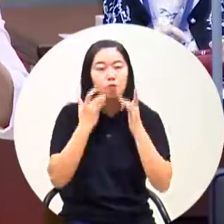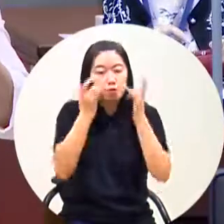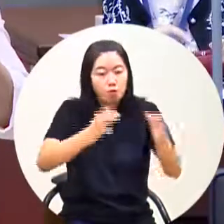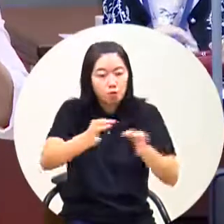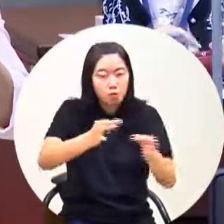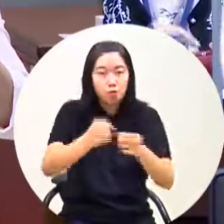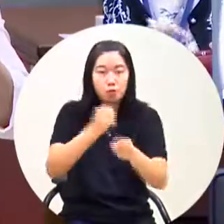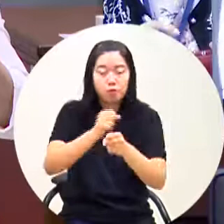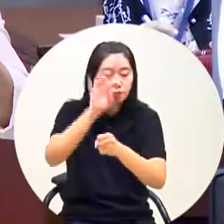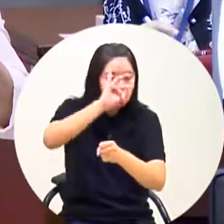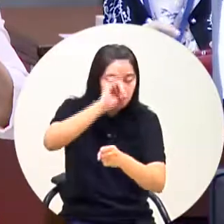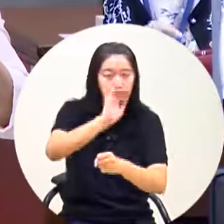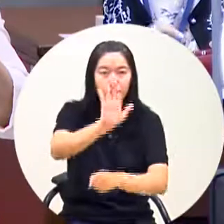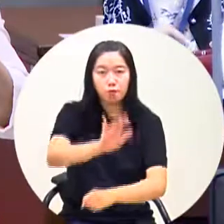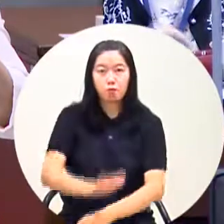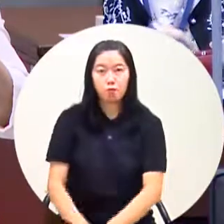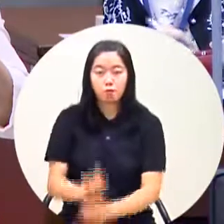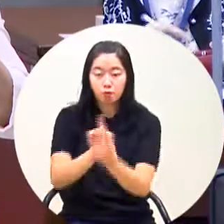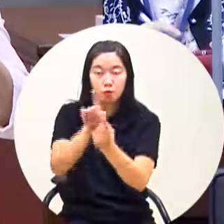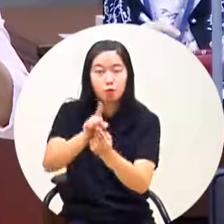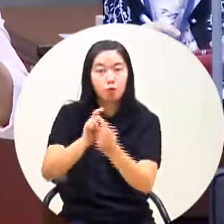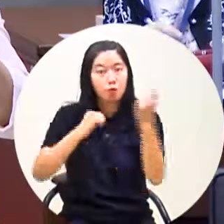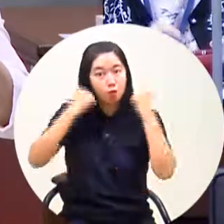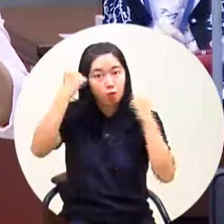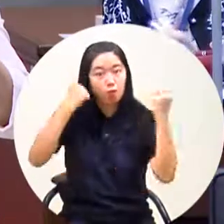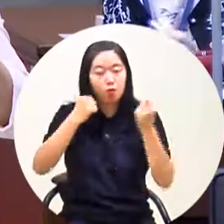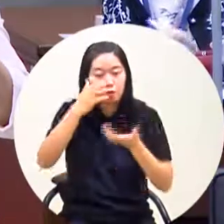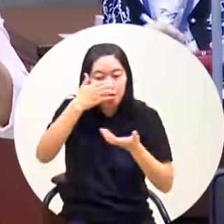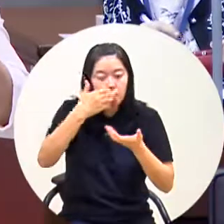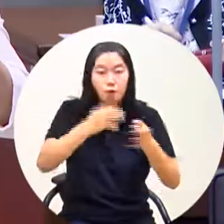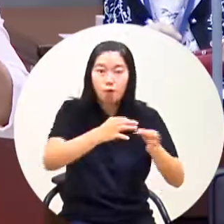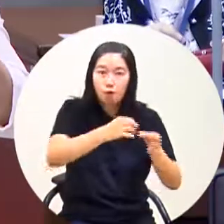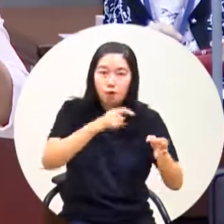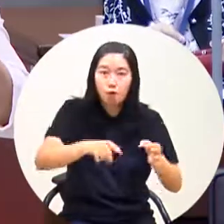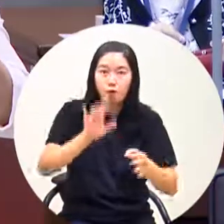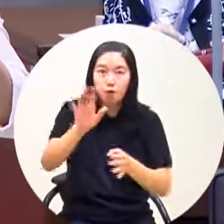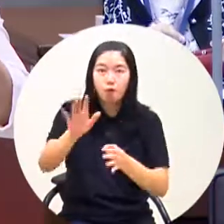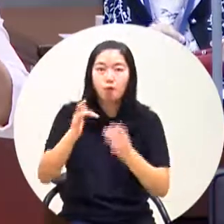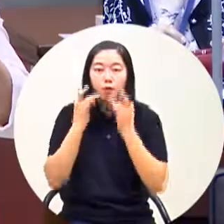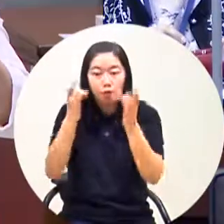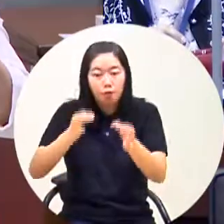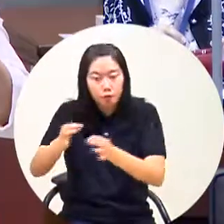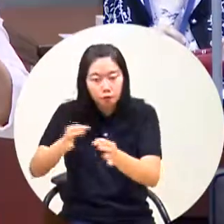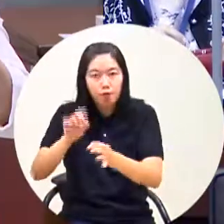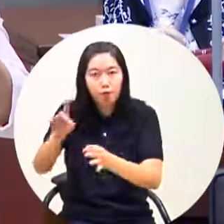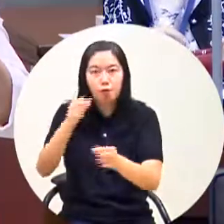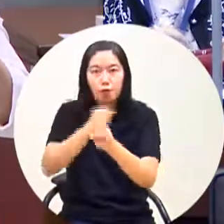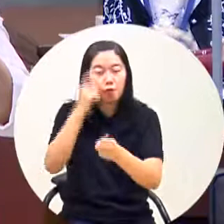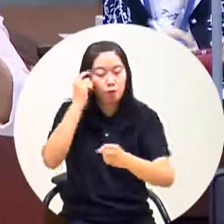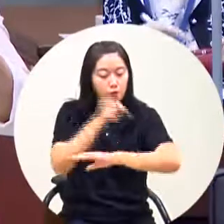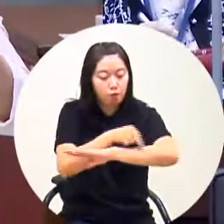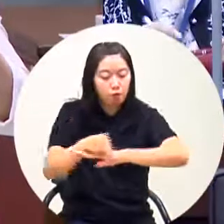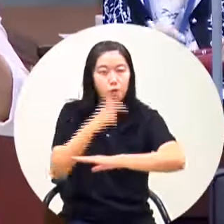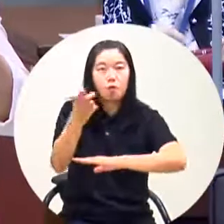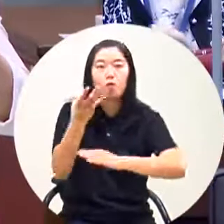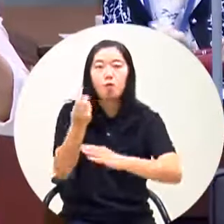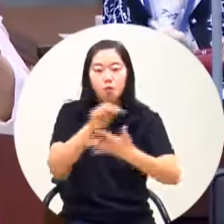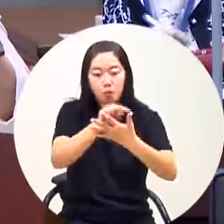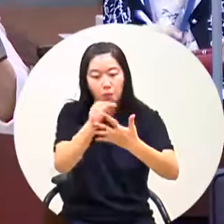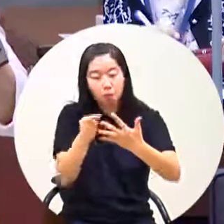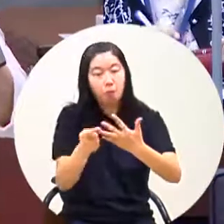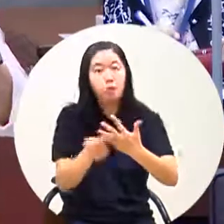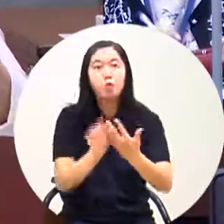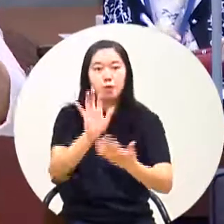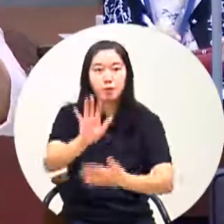部分，对于有关于早餐店还有相关的一些菜市场的部分，那我们也会有一些计划陆续在进行。 对啦，本席是